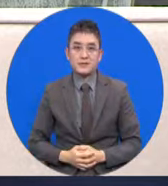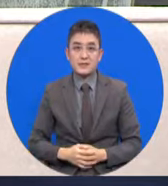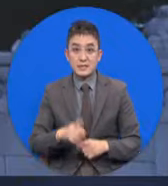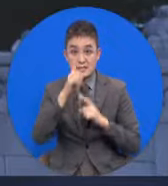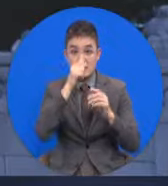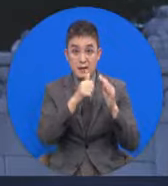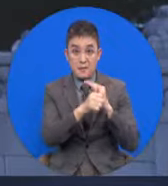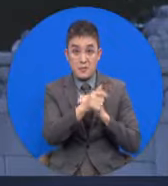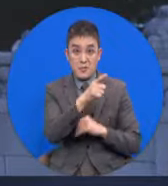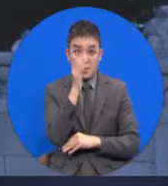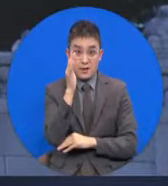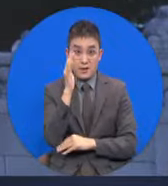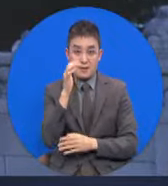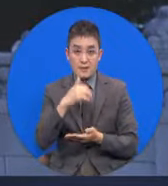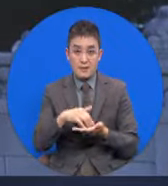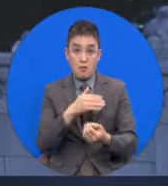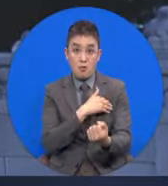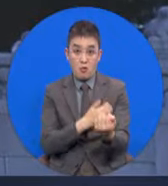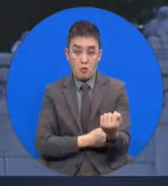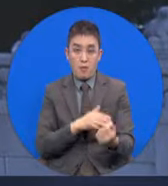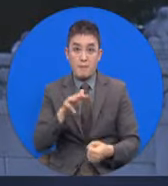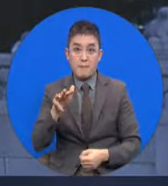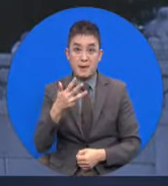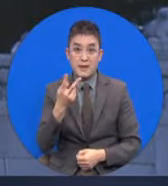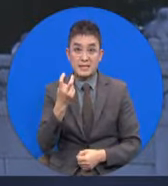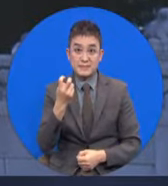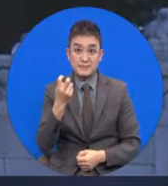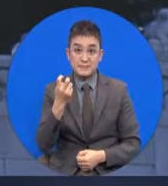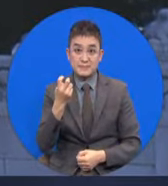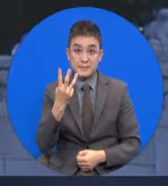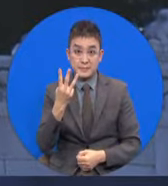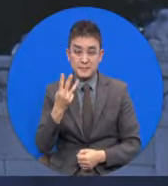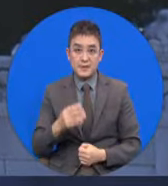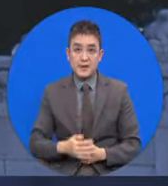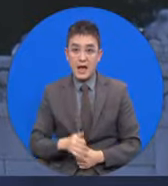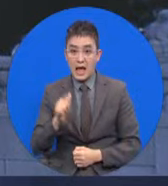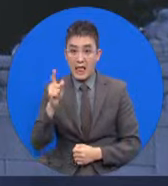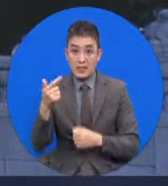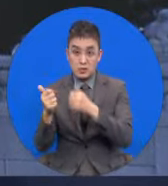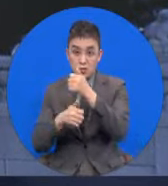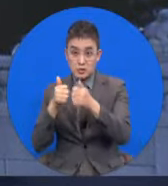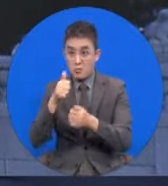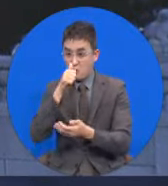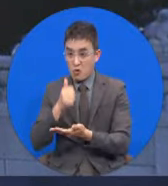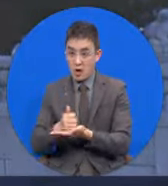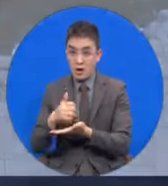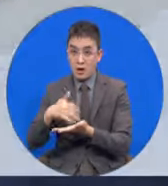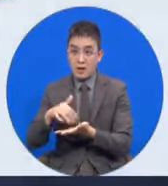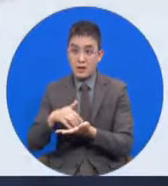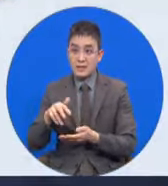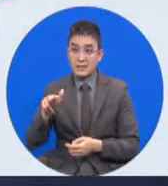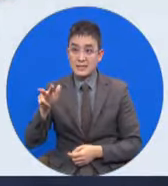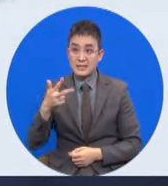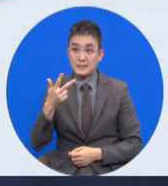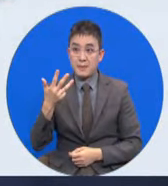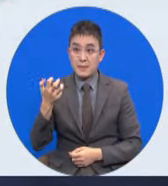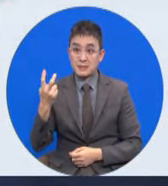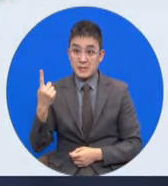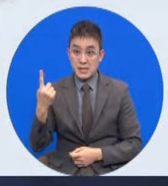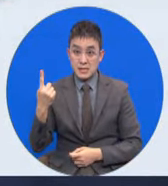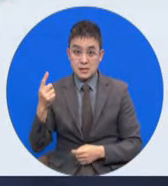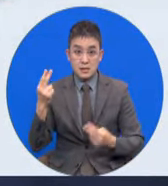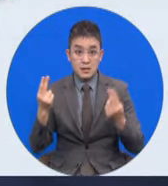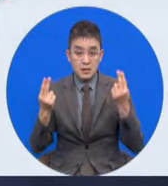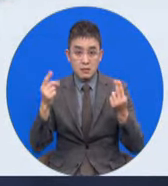말한 권력이 823차례. 또 어떻게 보면 한동훈 비대위원장이 얘기했던 범죄 781차례보다 횟수가 훨씬 더